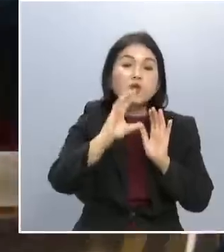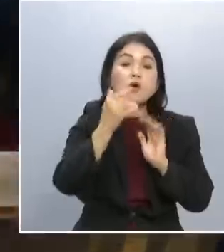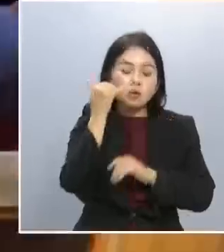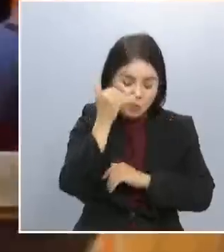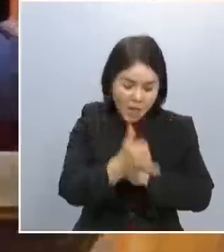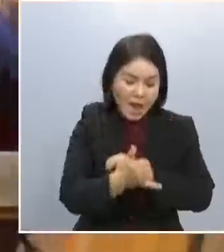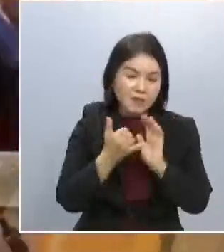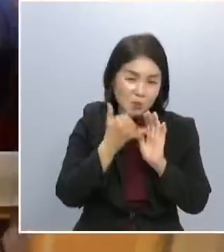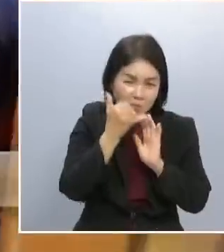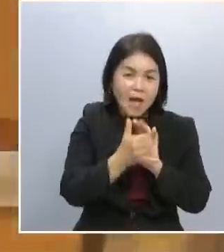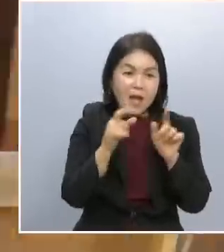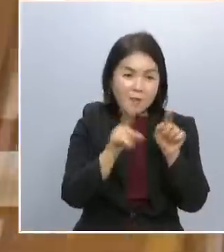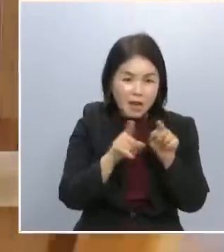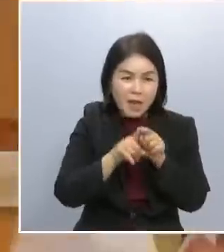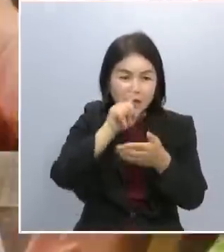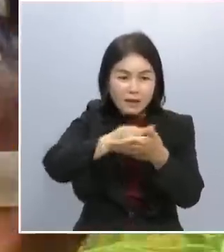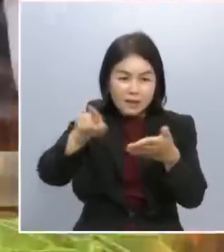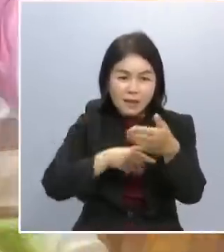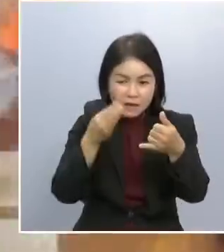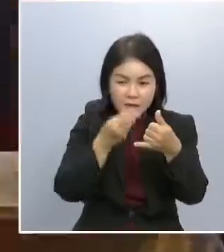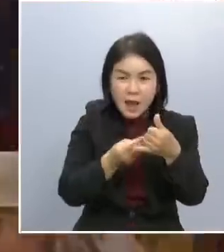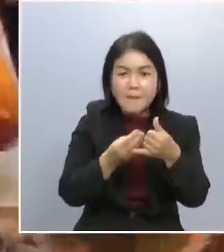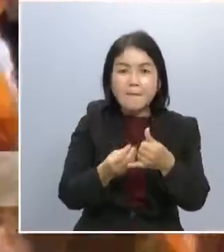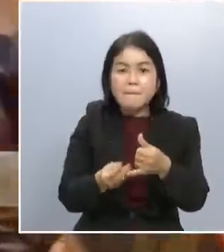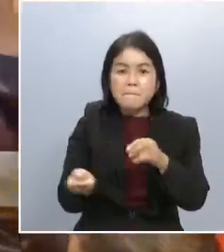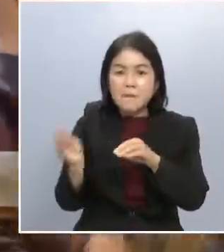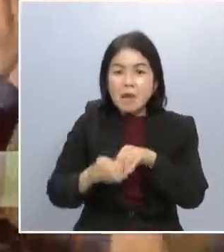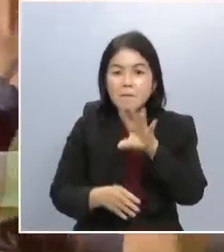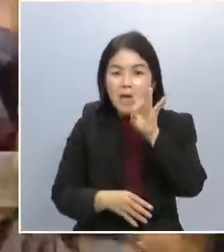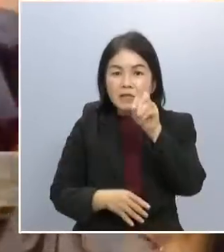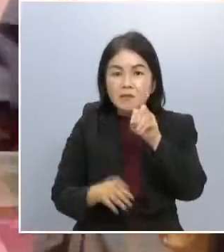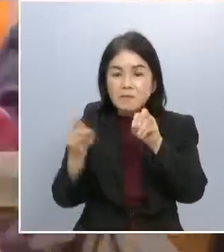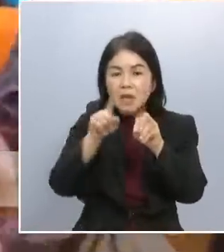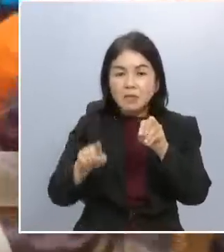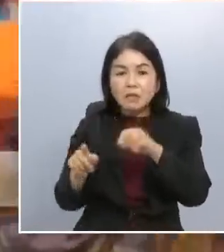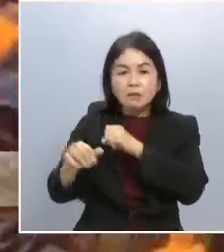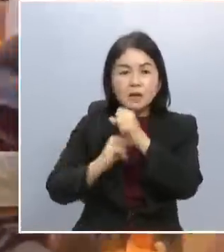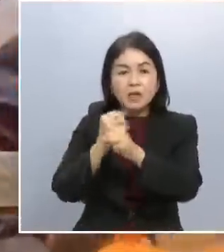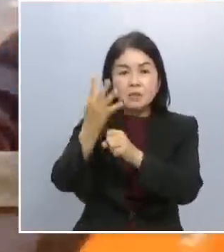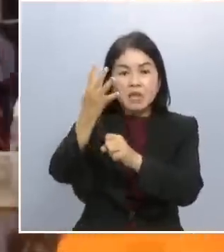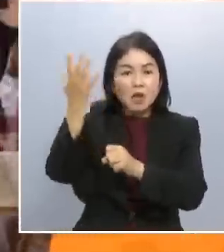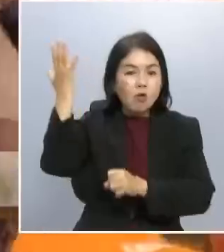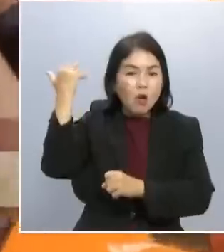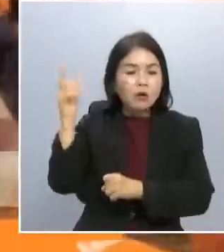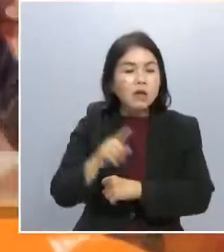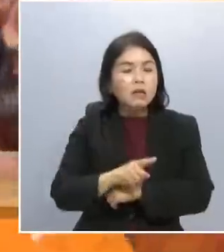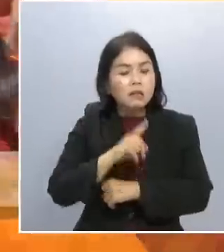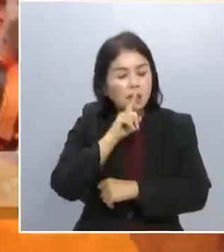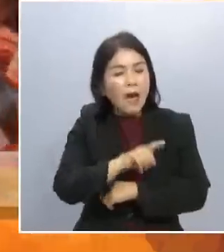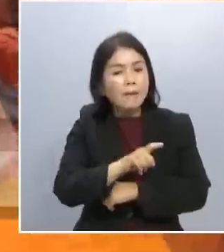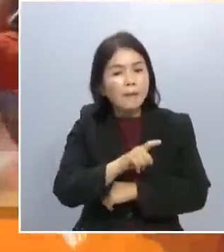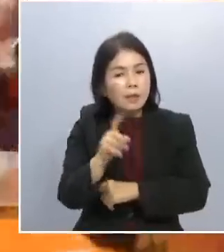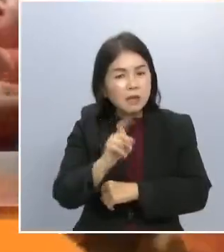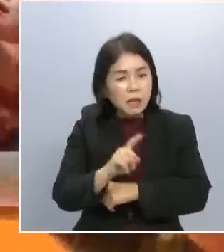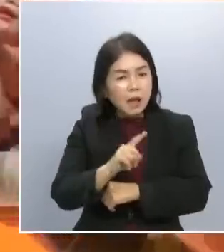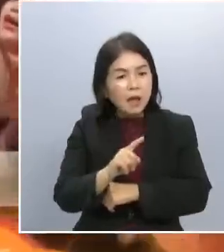ษาแชมป์เลือกตั้งที่ผ่านมาได้คะแนนเพิ่มถึง 80% จาก4ปีก่อนนักข่าวก็ถามในความจริงนี่เป็นการ